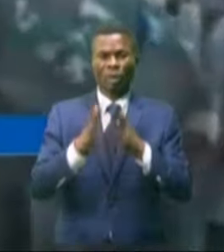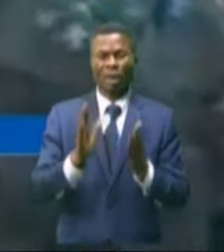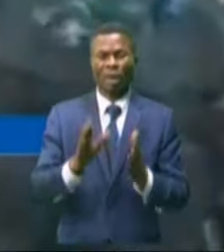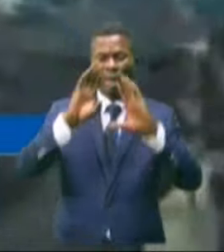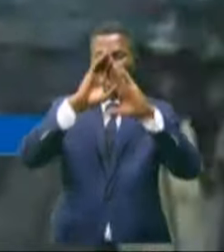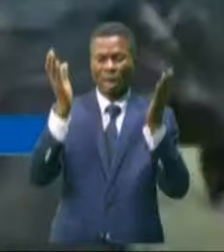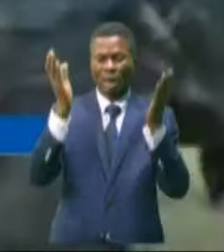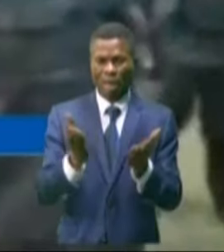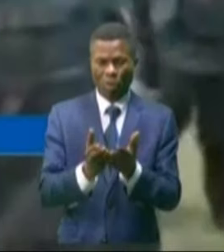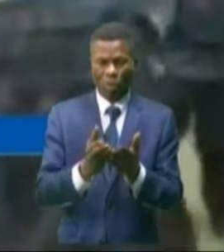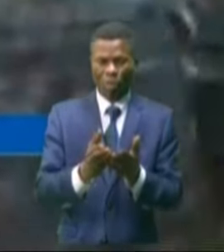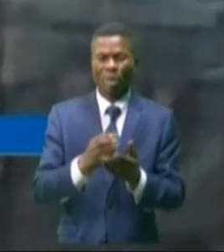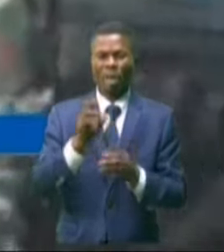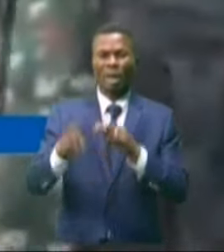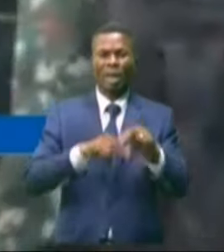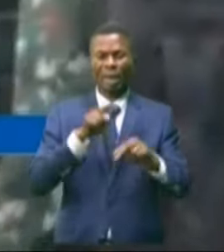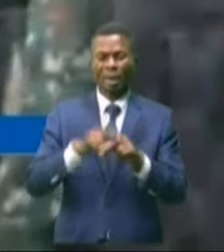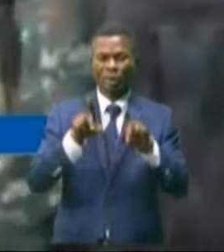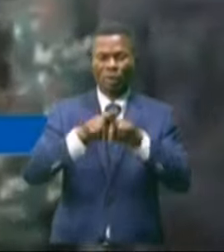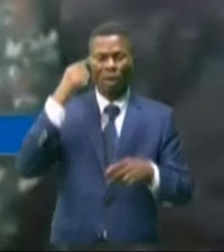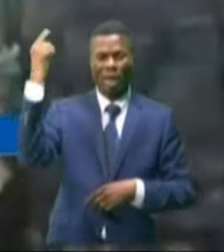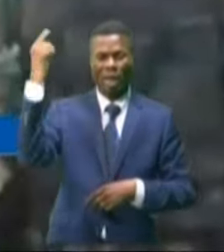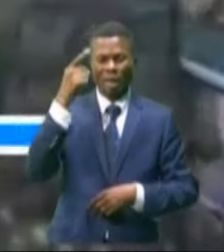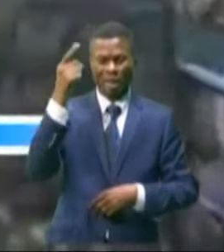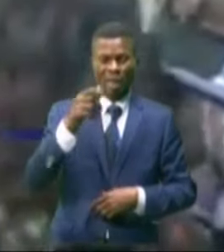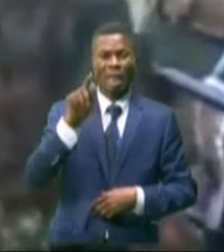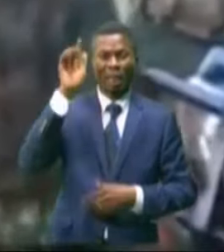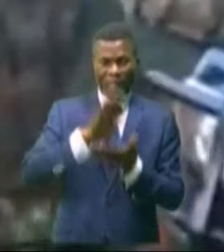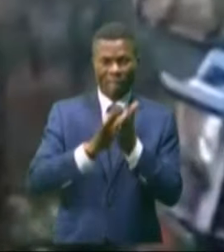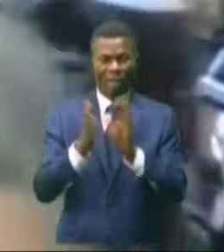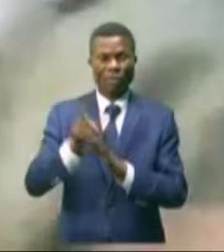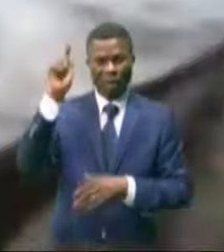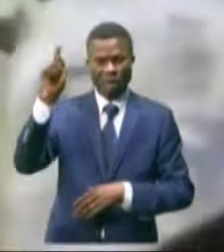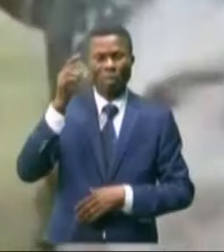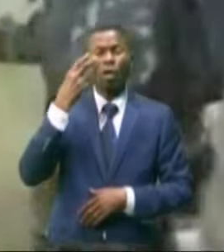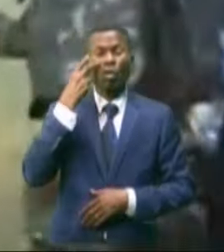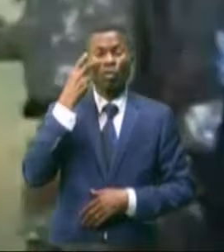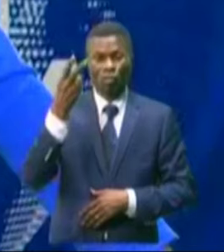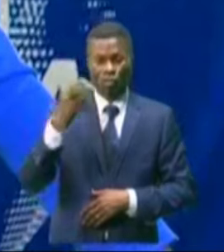témoin face au regain des tensions dans cette partie de la République.